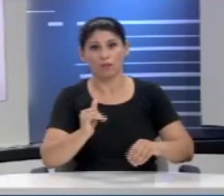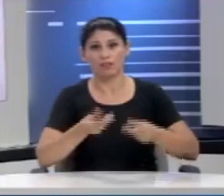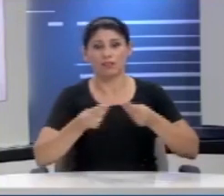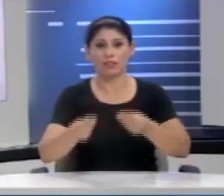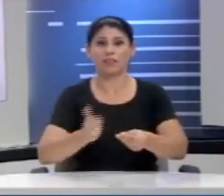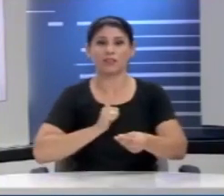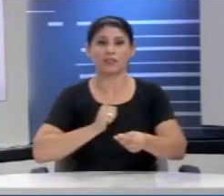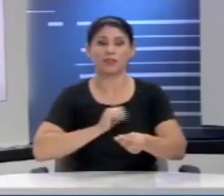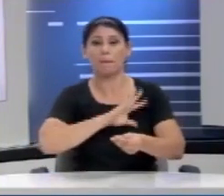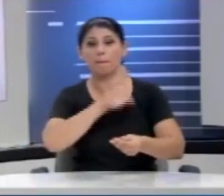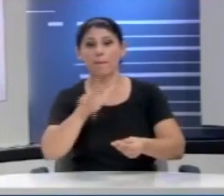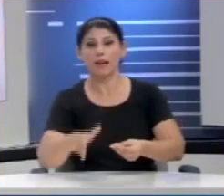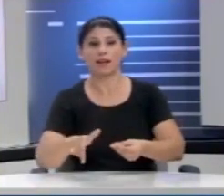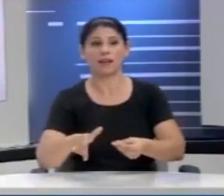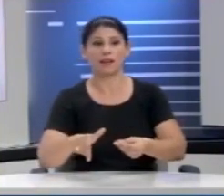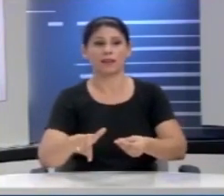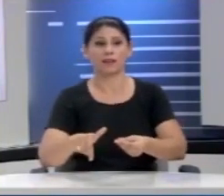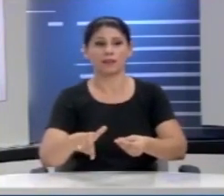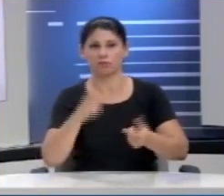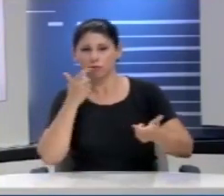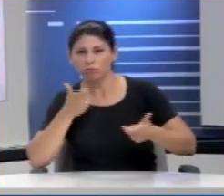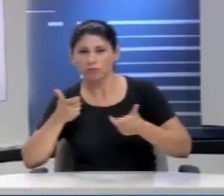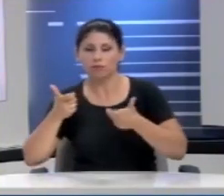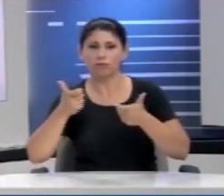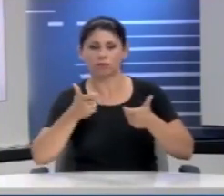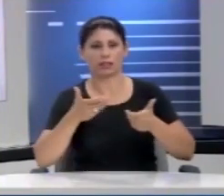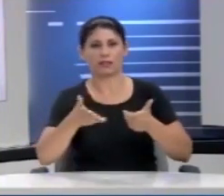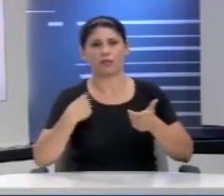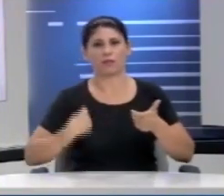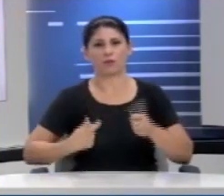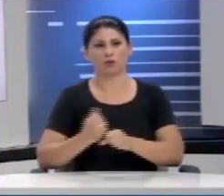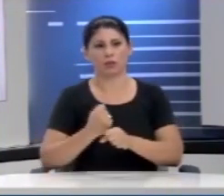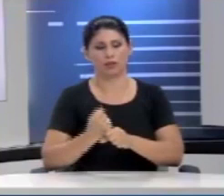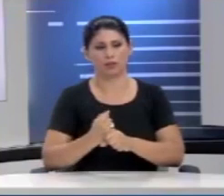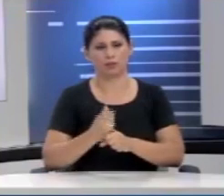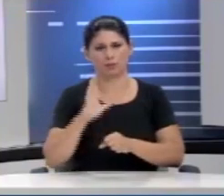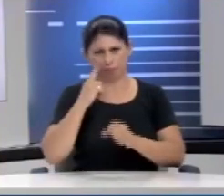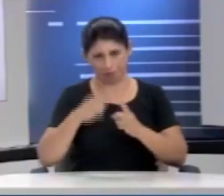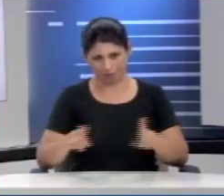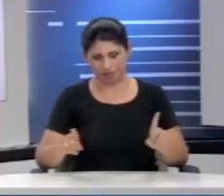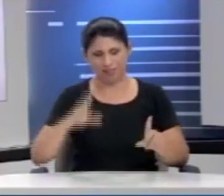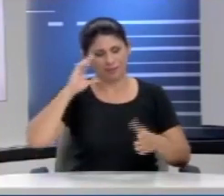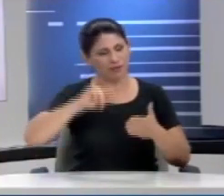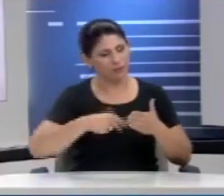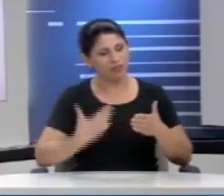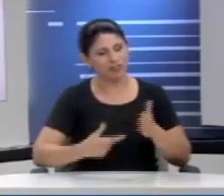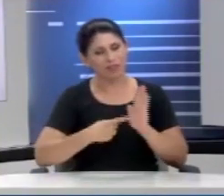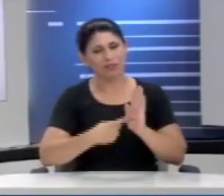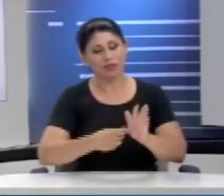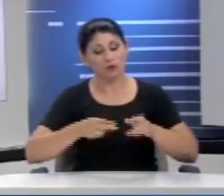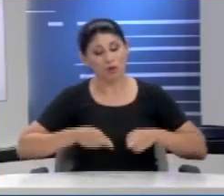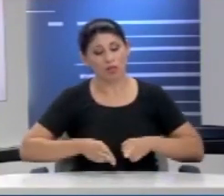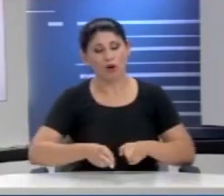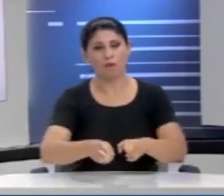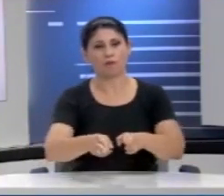ανάθεση σε ιδιώτες μέχρι και της επιστασίας δημοσίων έργων. Δεν πρωτοτυπείτε φυσικά. Τα μνημόνια έχουν αποτυπώσει το